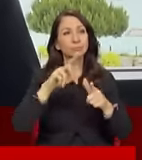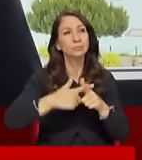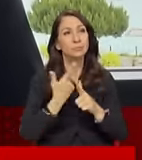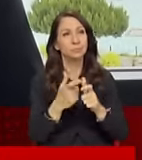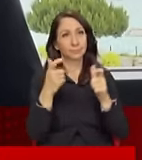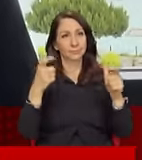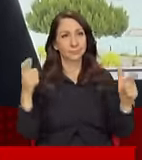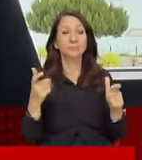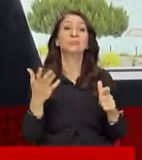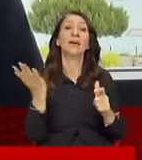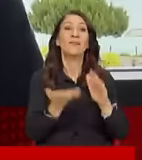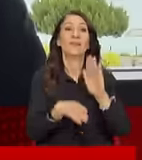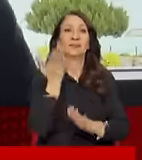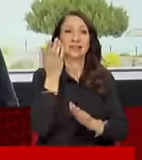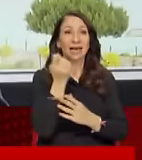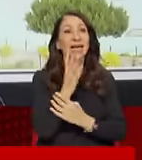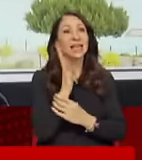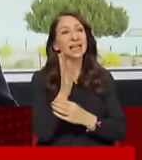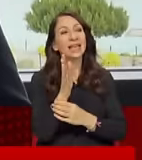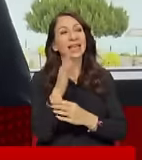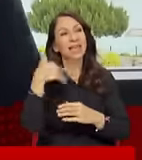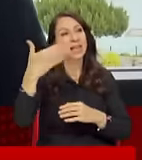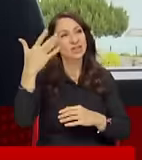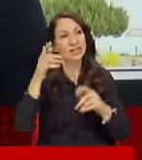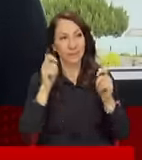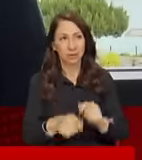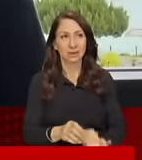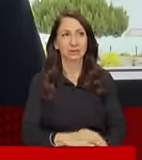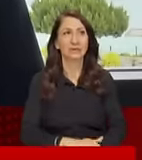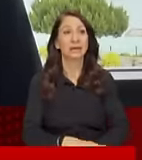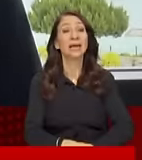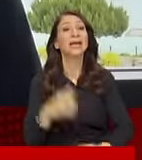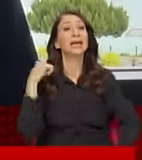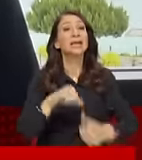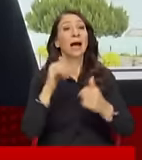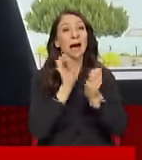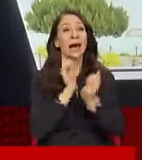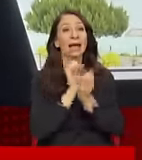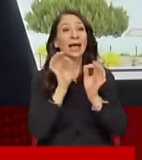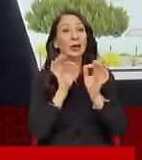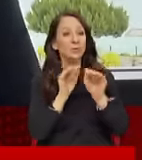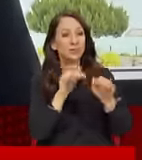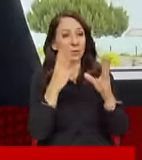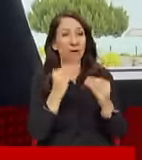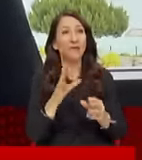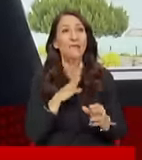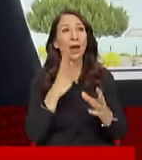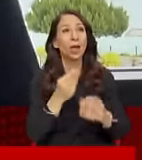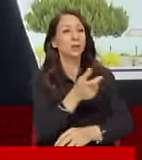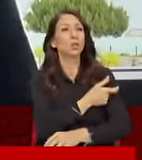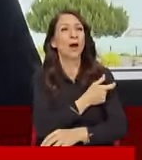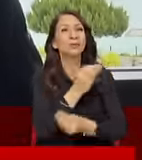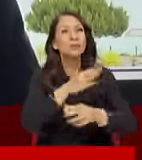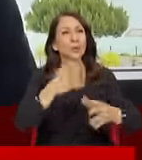projeleri geliştireceğiz. Daha da fazlasını gelecek zamanda yapacağız. Yine aile ekonomisine katkı koymak için var olan kreşlerin